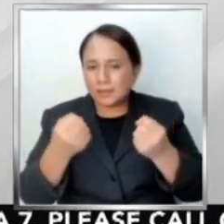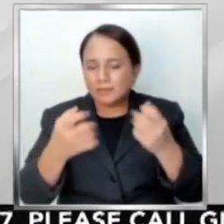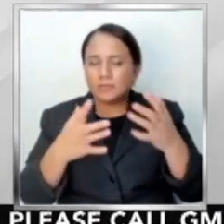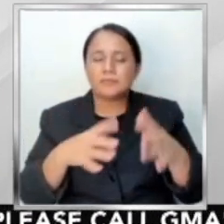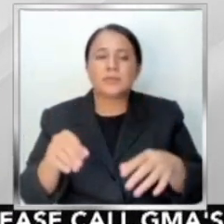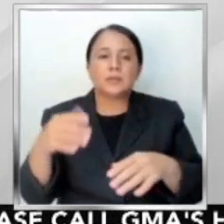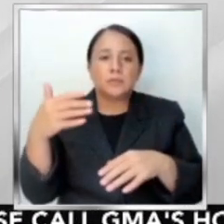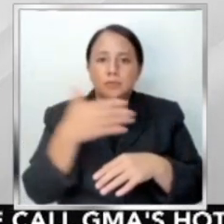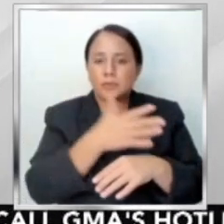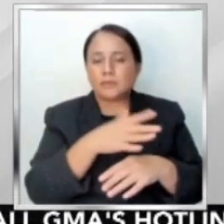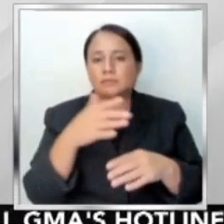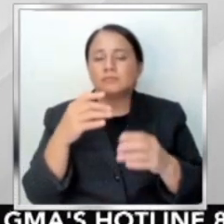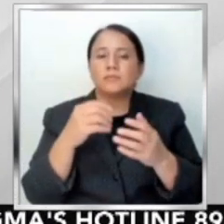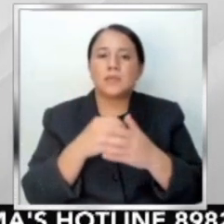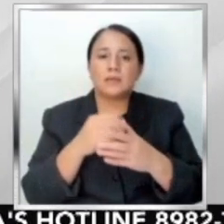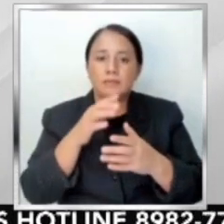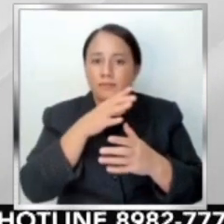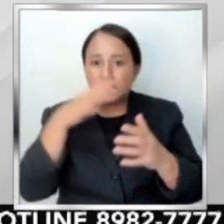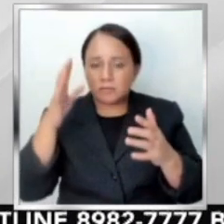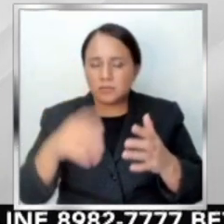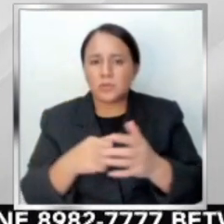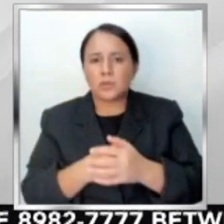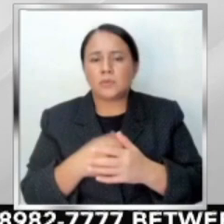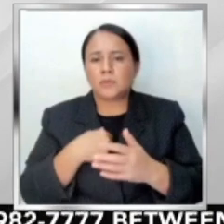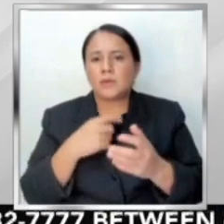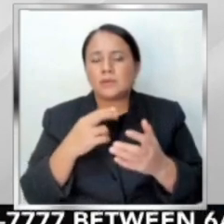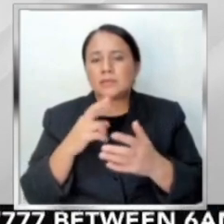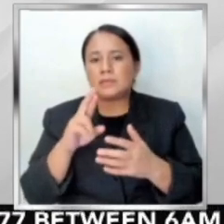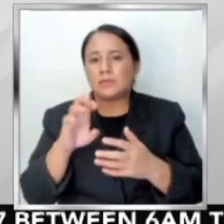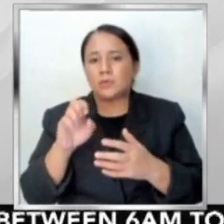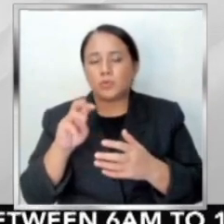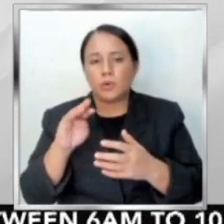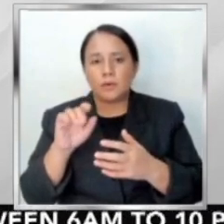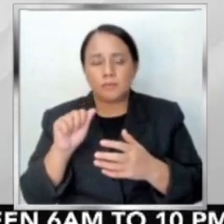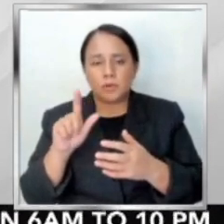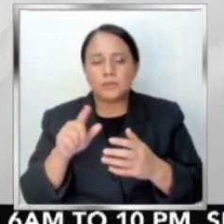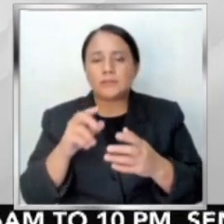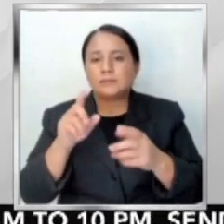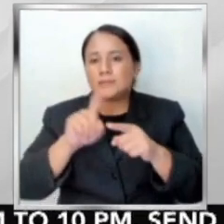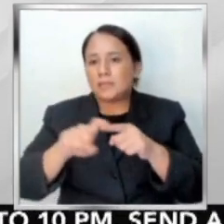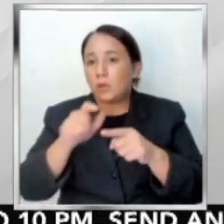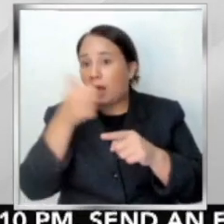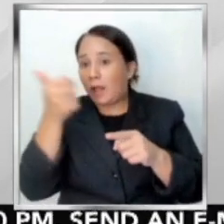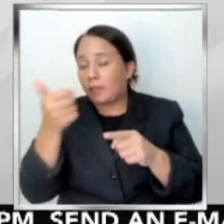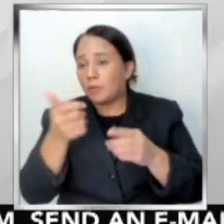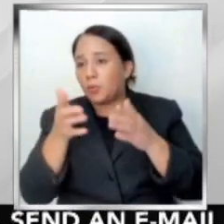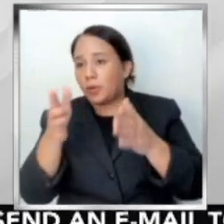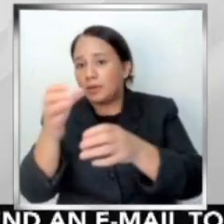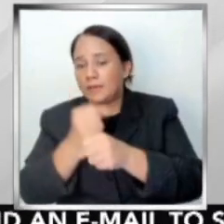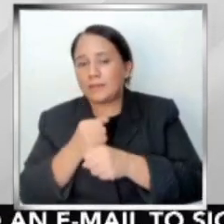na dapat mamuhunan ng Pilipinas sa renewable energy at paghahanap ng alternatibong pagkukunan ng langis.